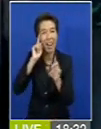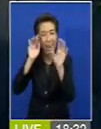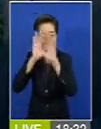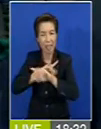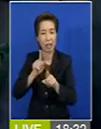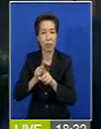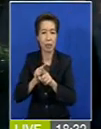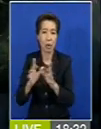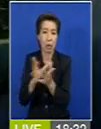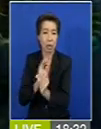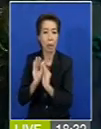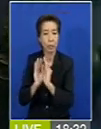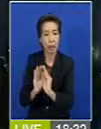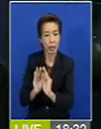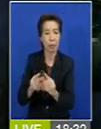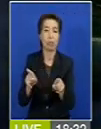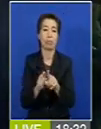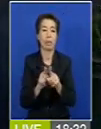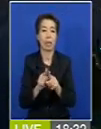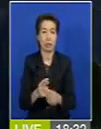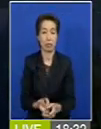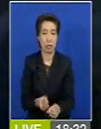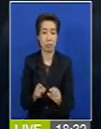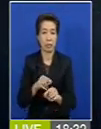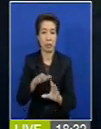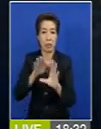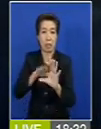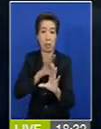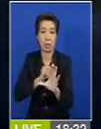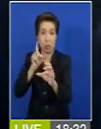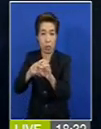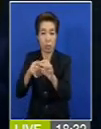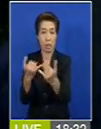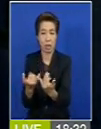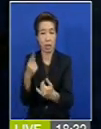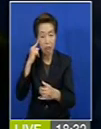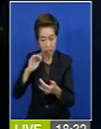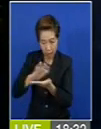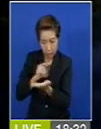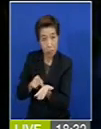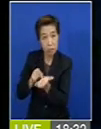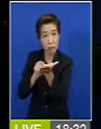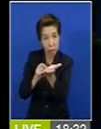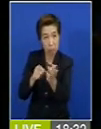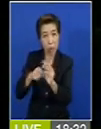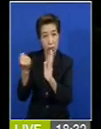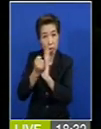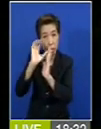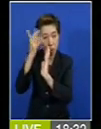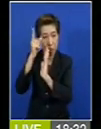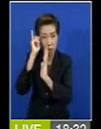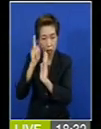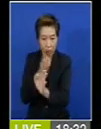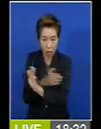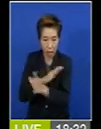รักษามรดกวัฒนธรรมที่จับต้องไม่ได้ของยูเนสโกค่ะและการเสนอขอขึ้นทะเบียนจะต้องจัดทำเรื่องส่งทางยูเนสโ